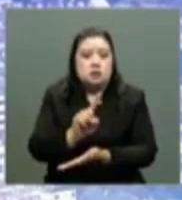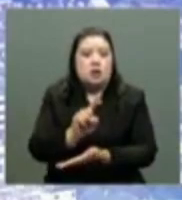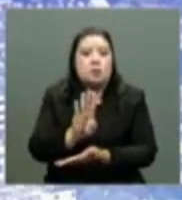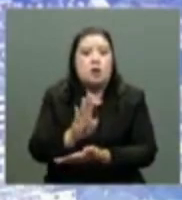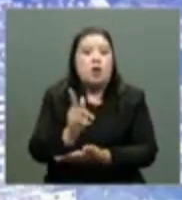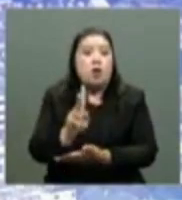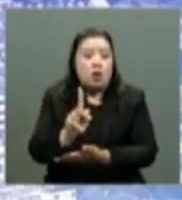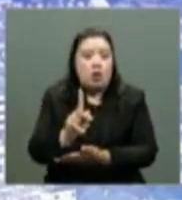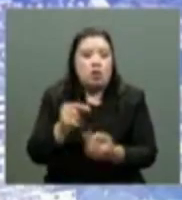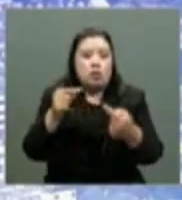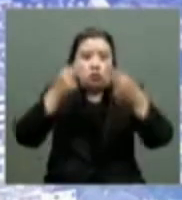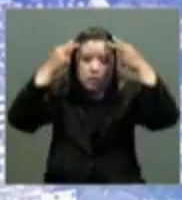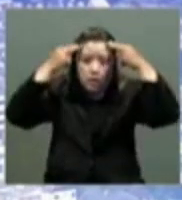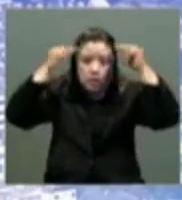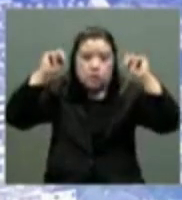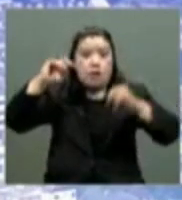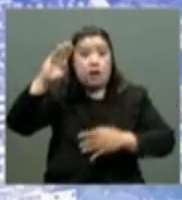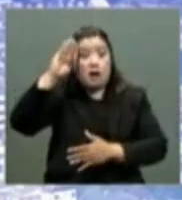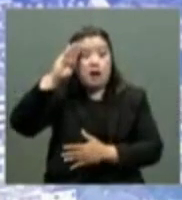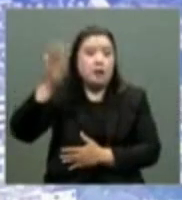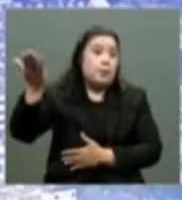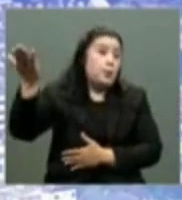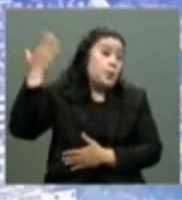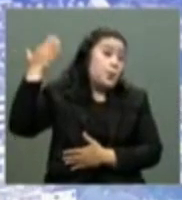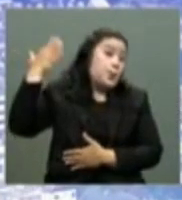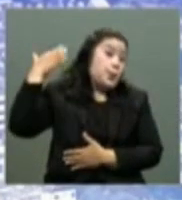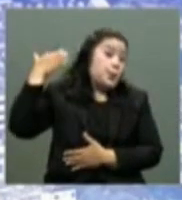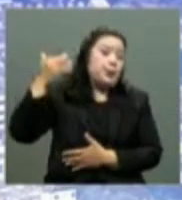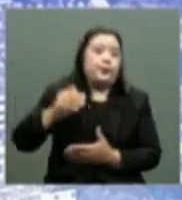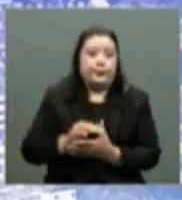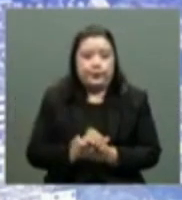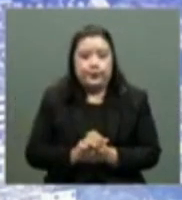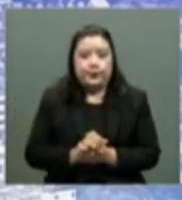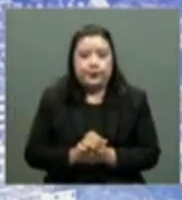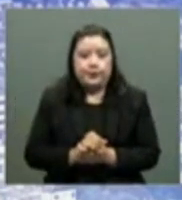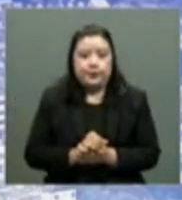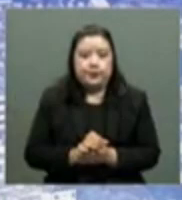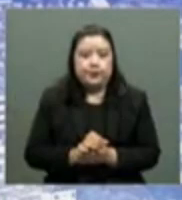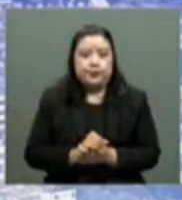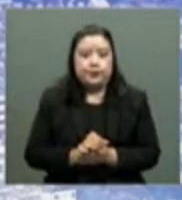าเมื่อวันก่อนนะครับซึ่งมี